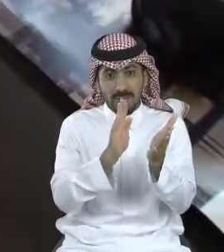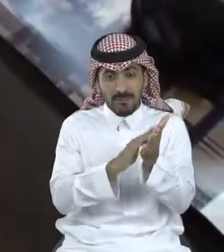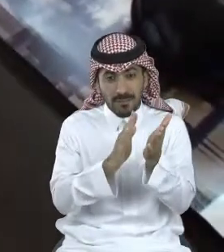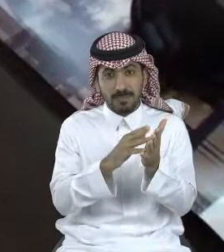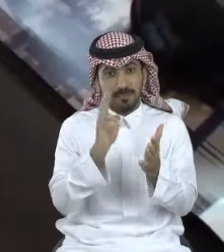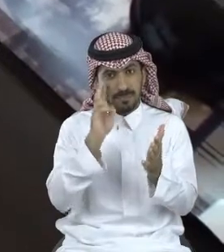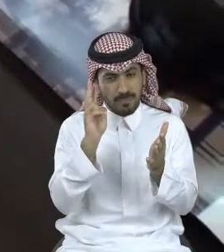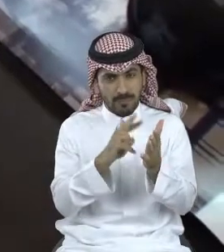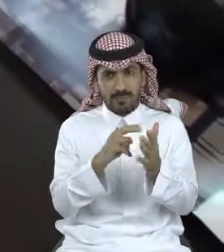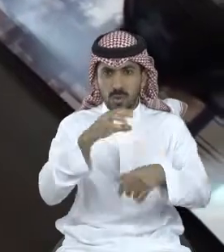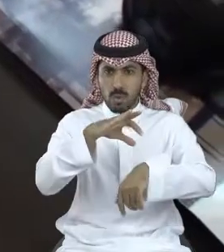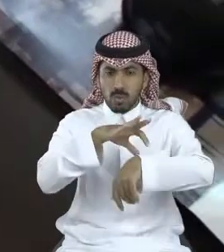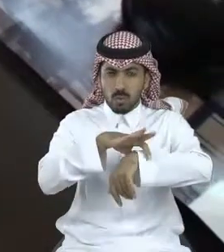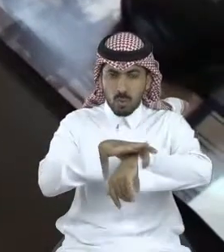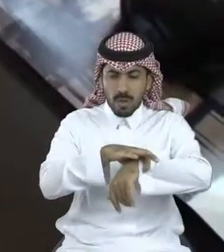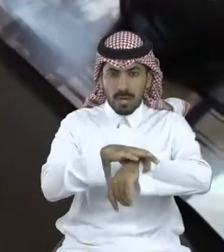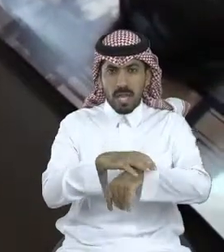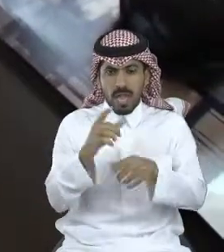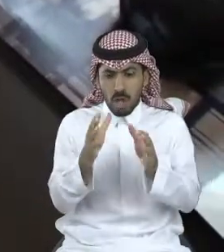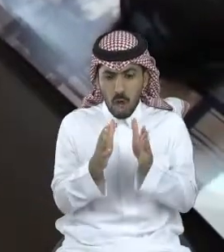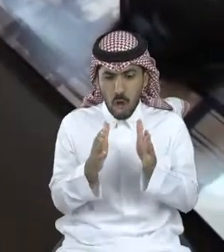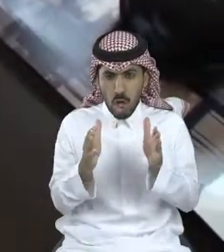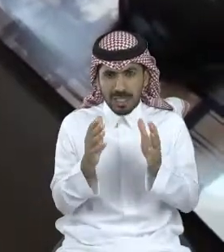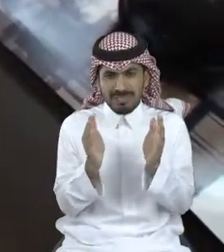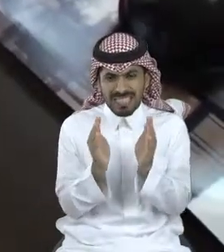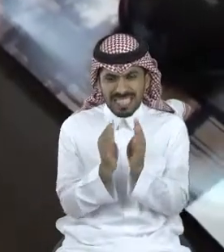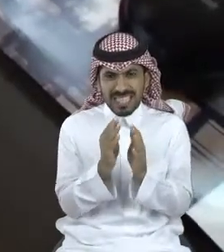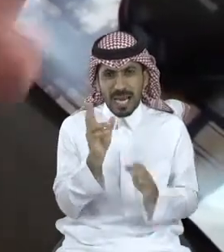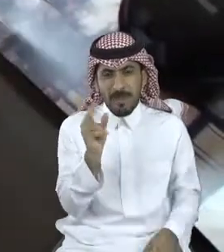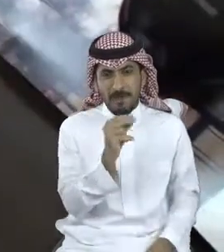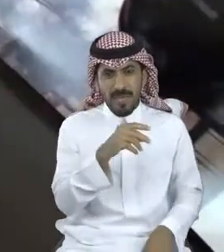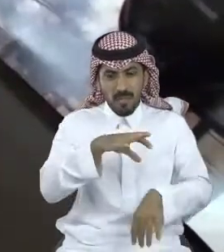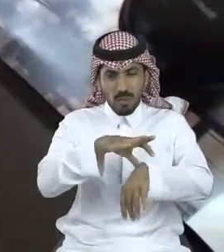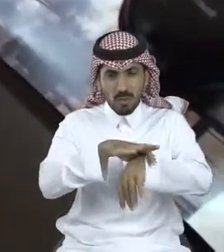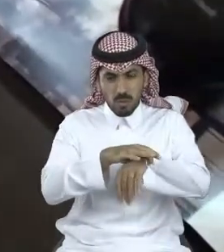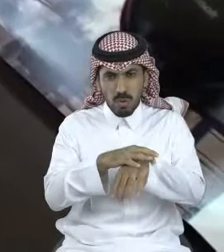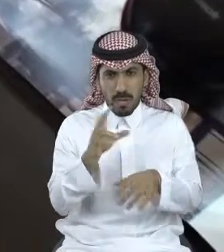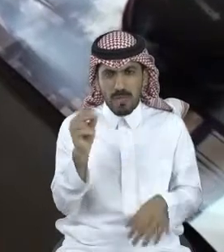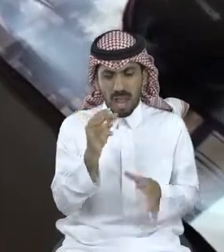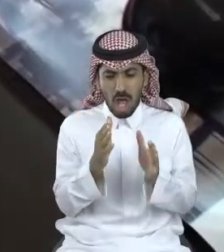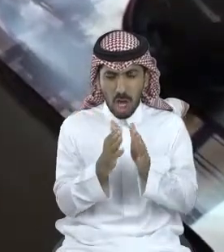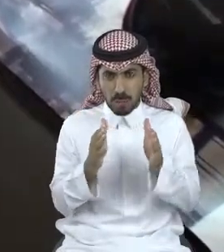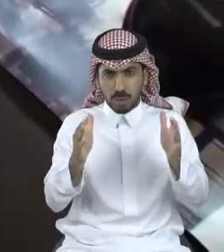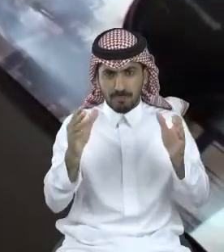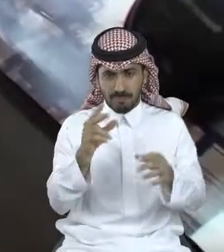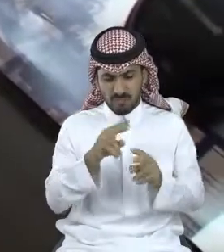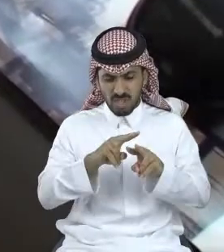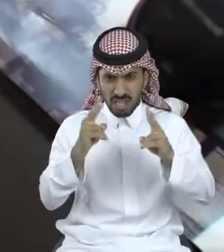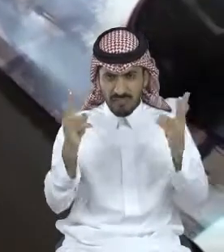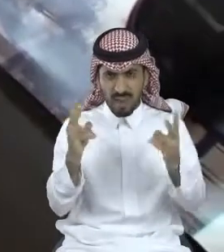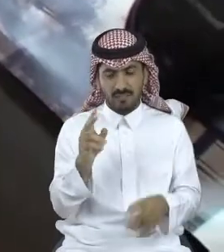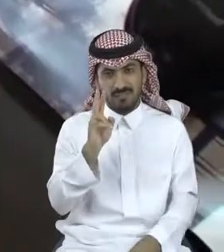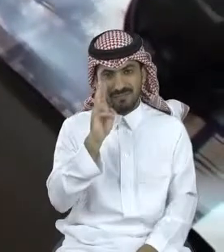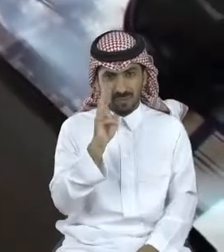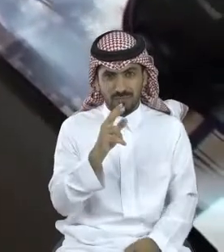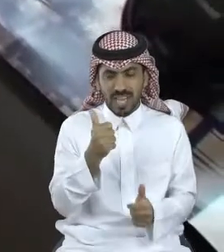في الباكس، هيجي عندك السوار بحجم سمول والسوار برضو بحجم لارج اللي موجود عندنا هنا، وهتلاقوا في فرق كبير من